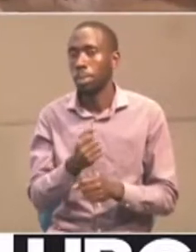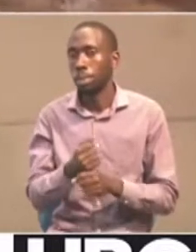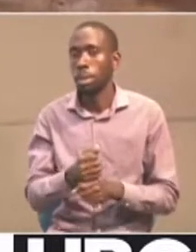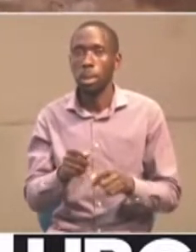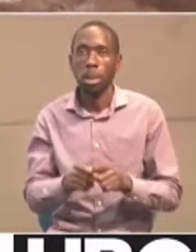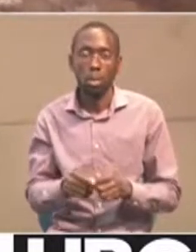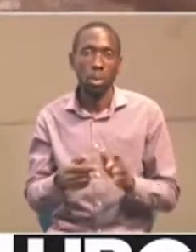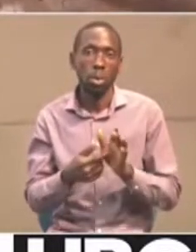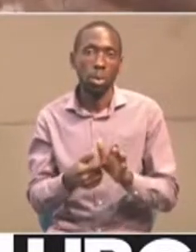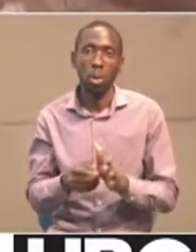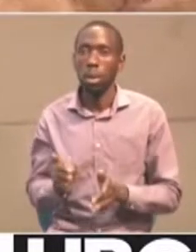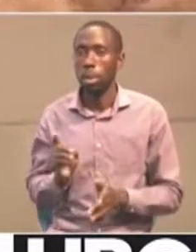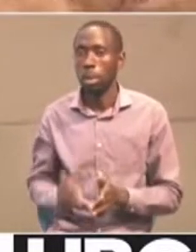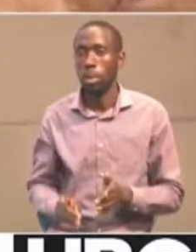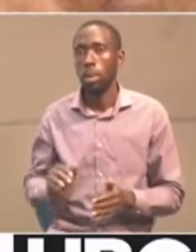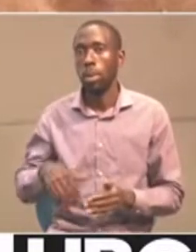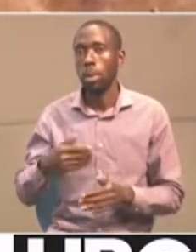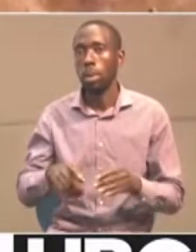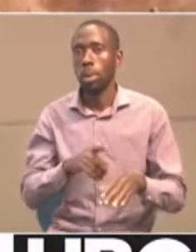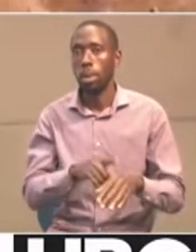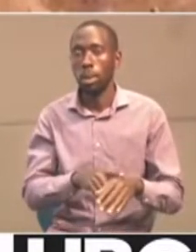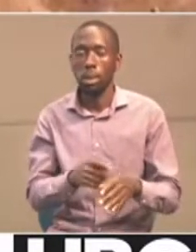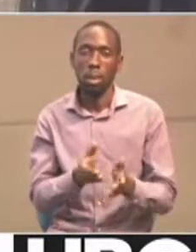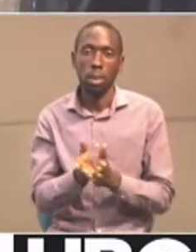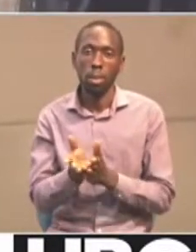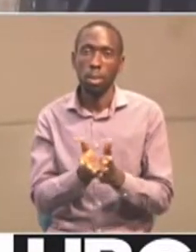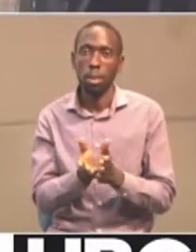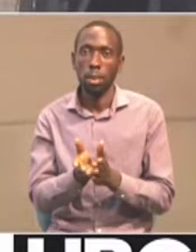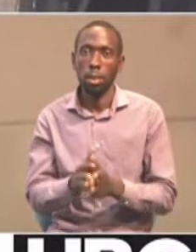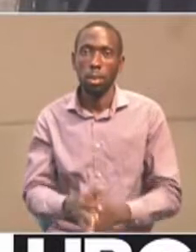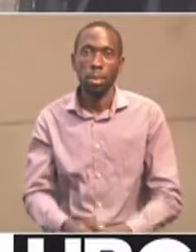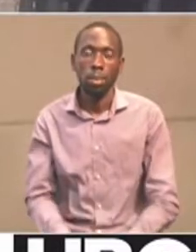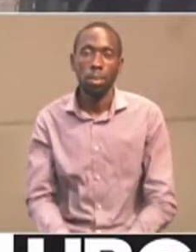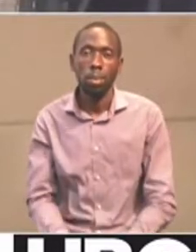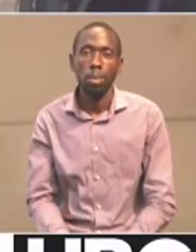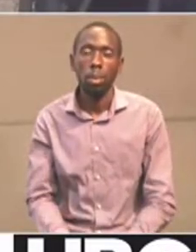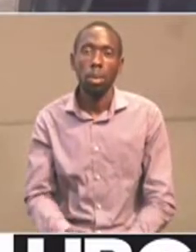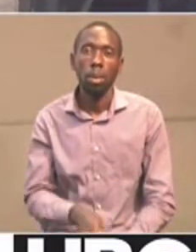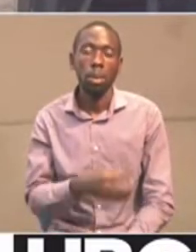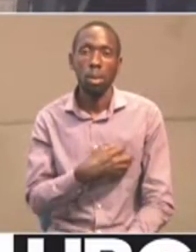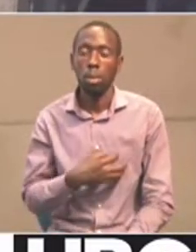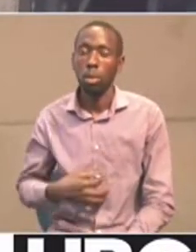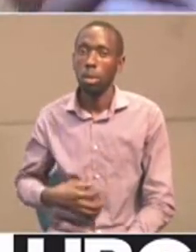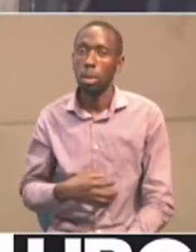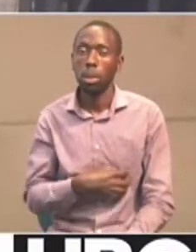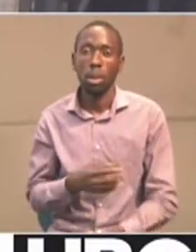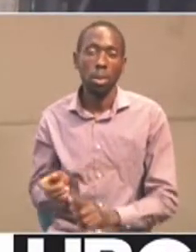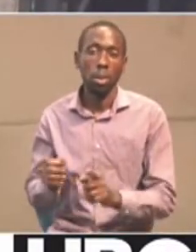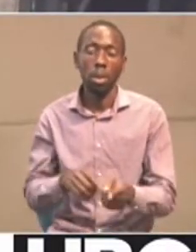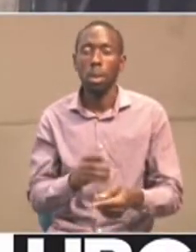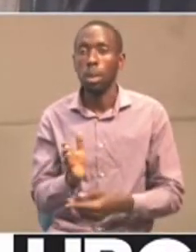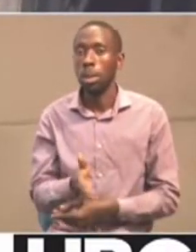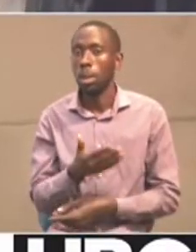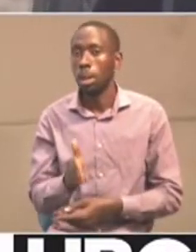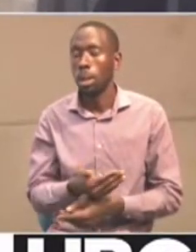empisa ekiseera kyonna mu buweereza bwabwe. Teri mujasi ayinza okujja n'ayira naye kasawaaleewo